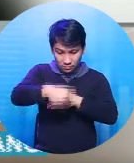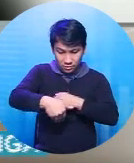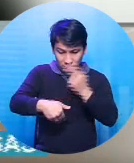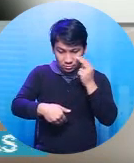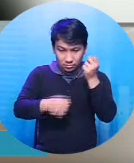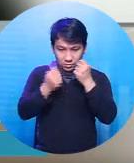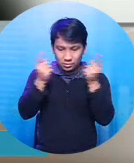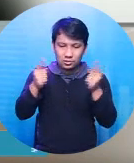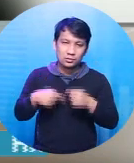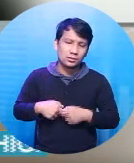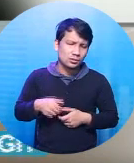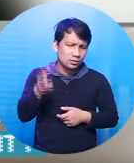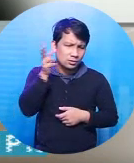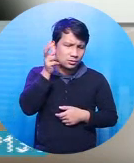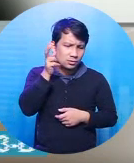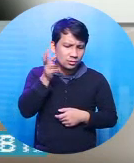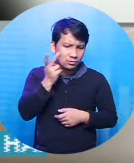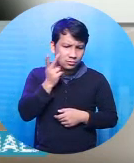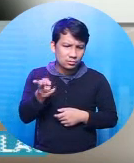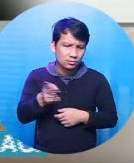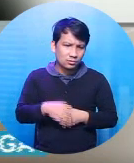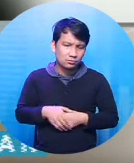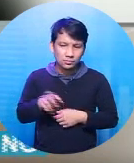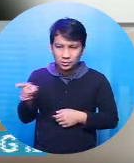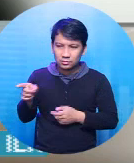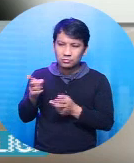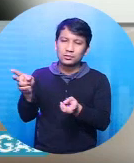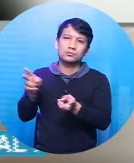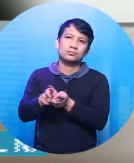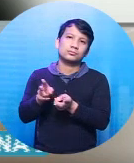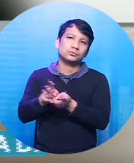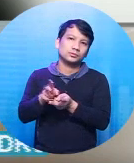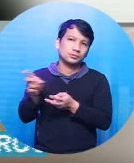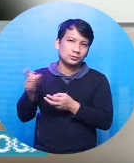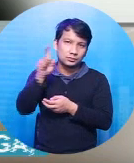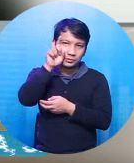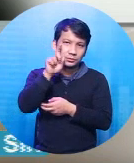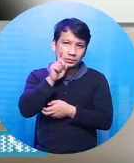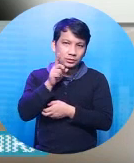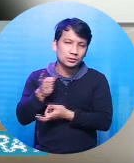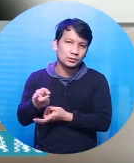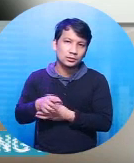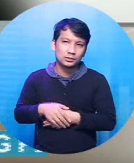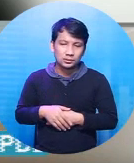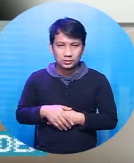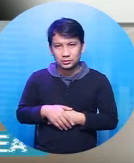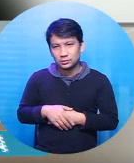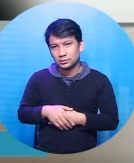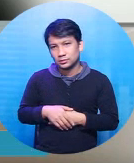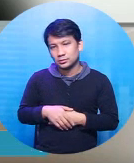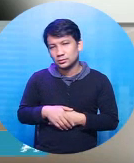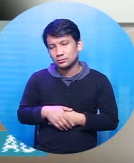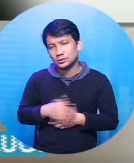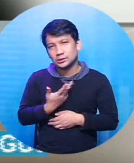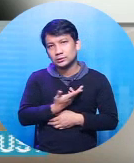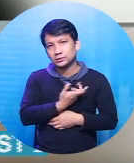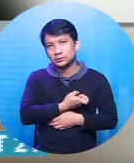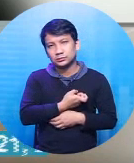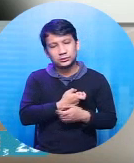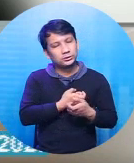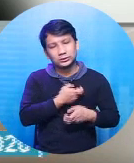Ang nakita ko sila sa ganung posisyon, halos parang pinatay ako.